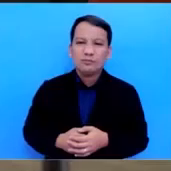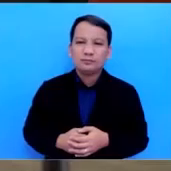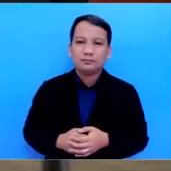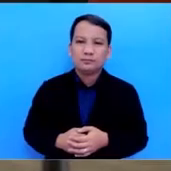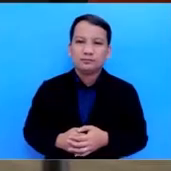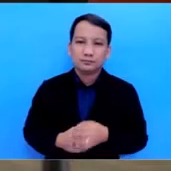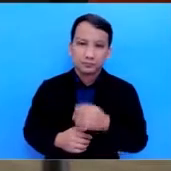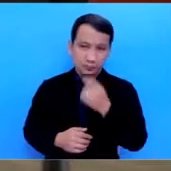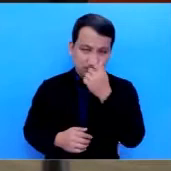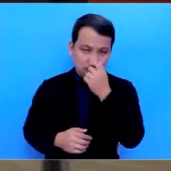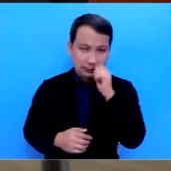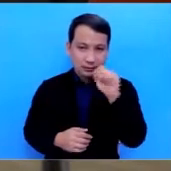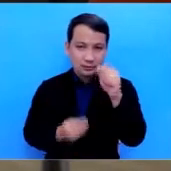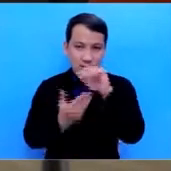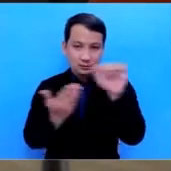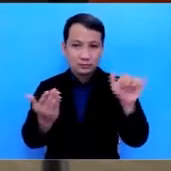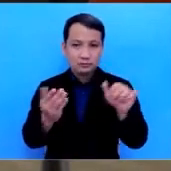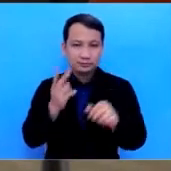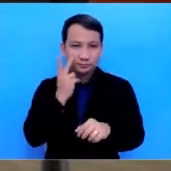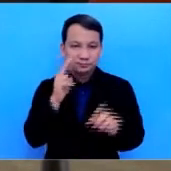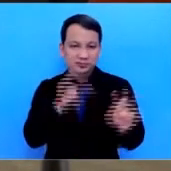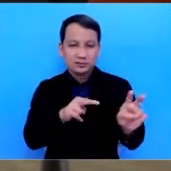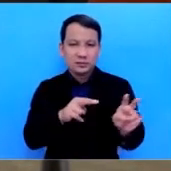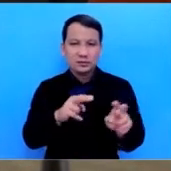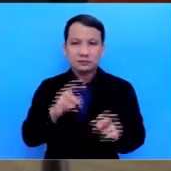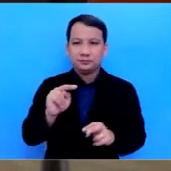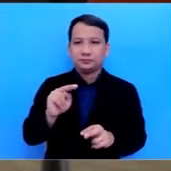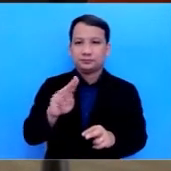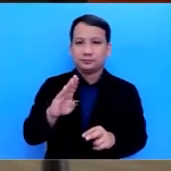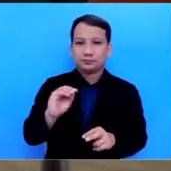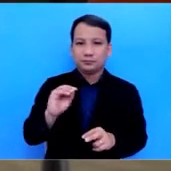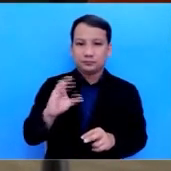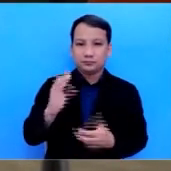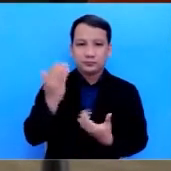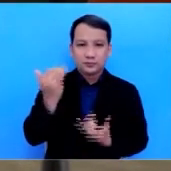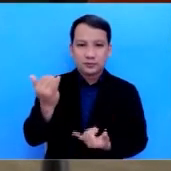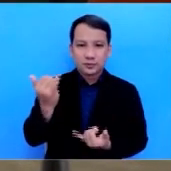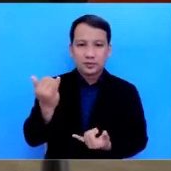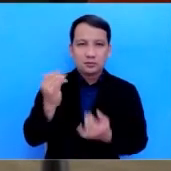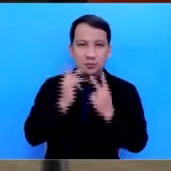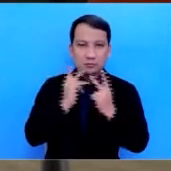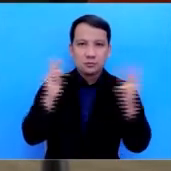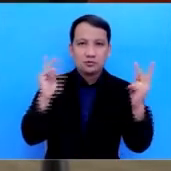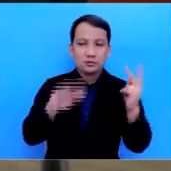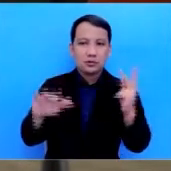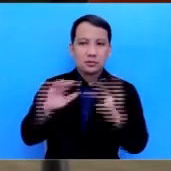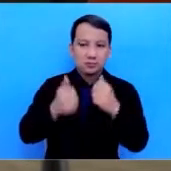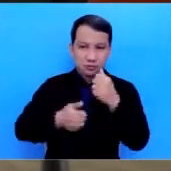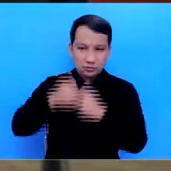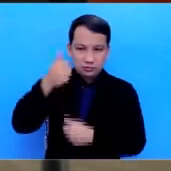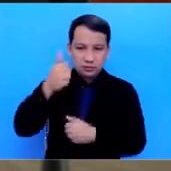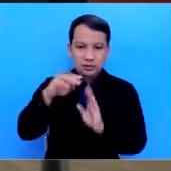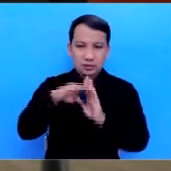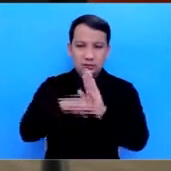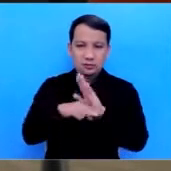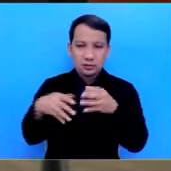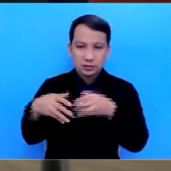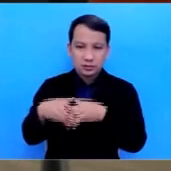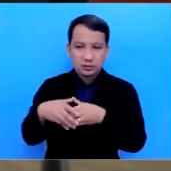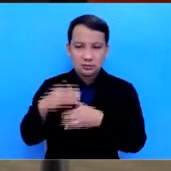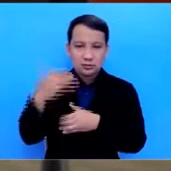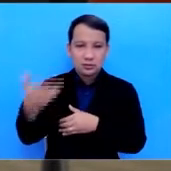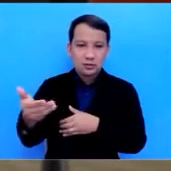Yes, Gretchen, tinitingnan ngayon ng NBOC ang posibilidad nga ng pagpaproklama ng mga nanalo ng mga party list groups sa darating